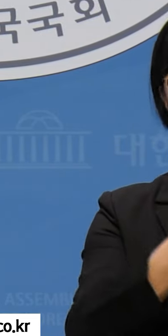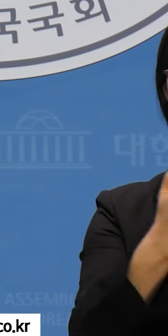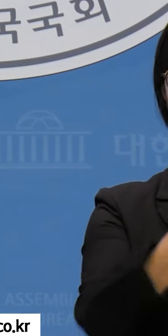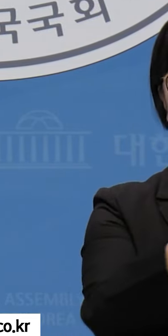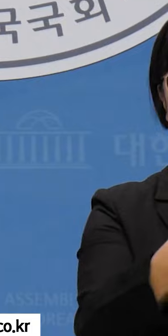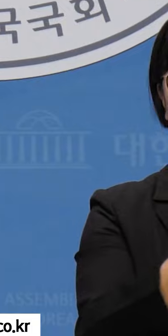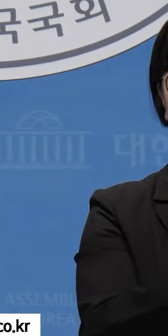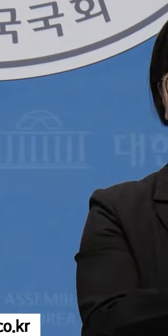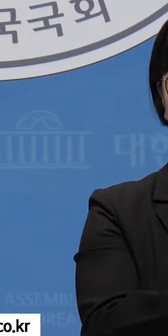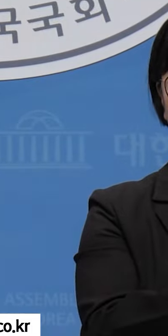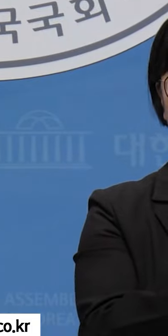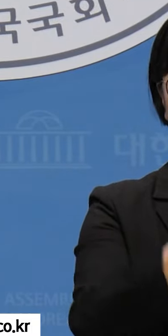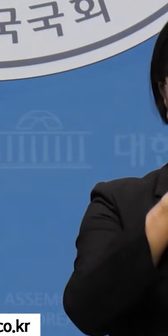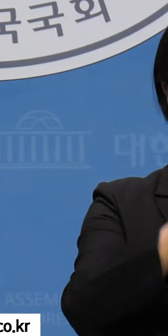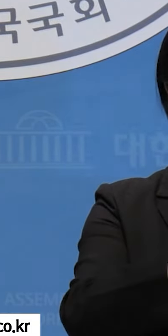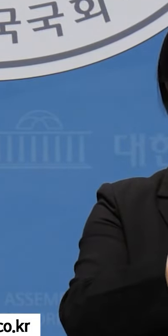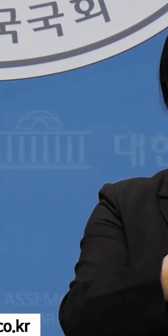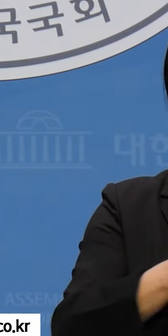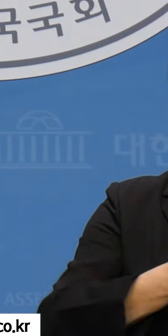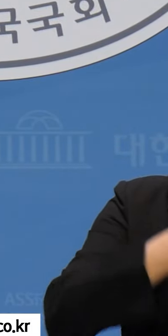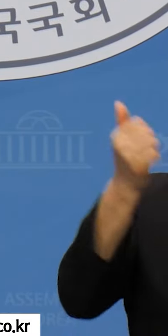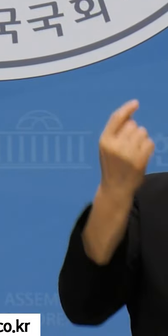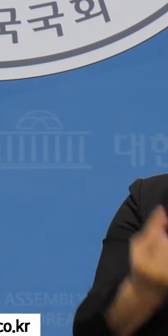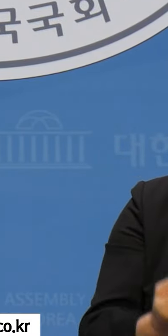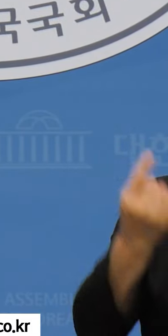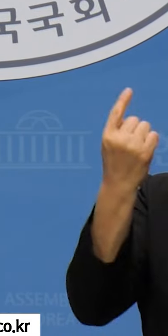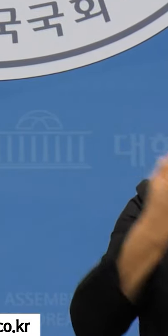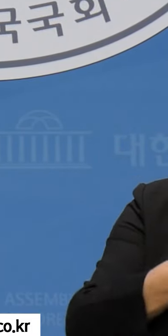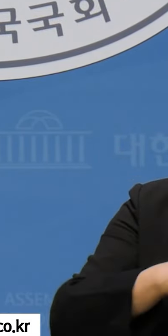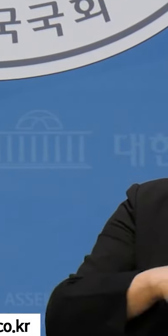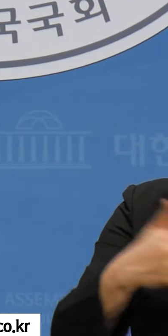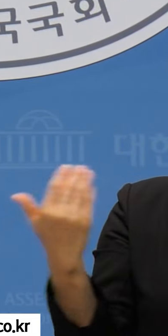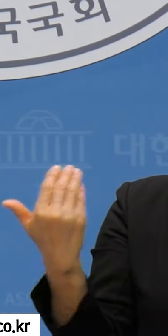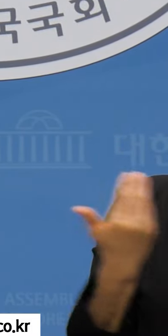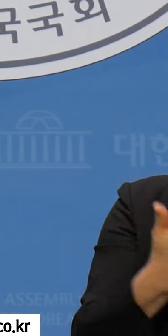민주당은 총선 승리보다